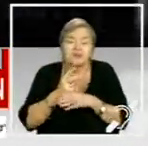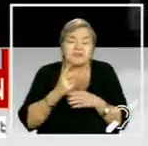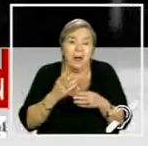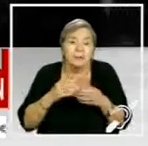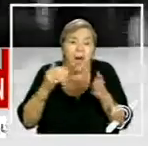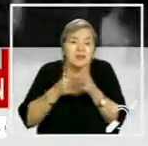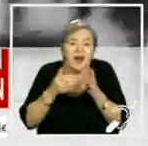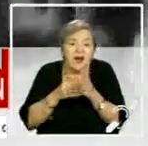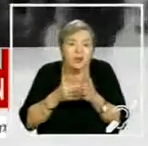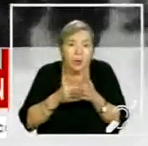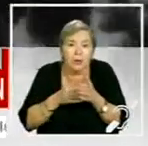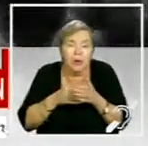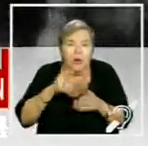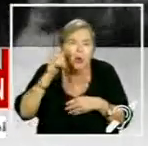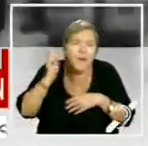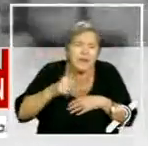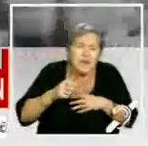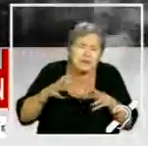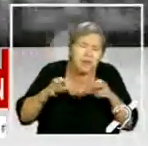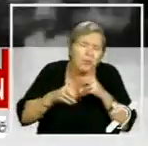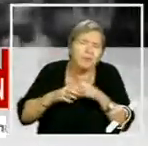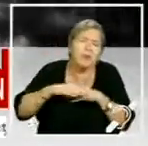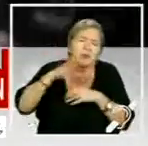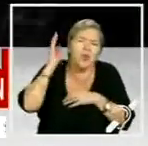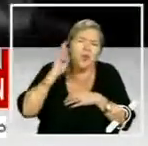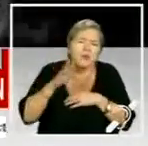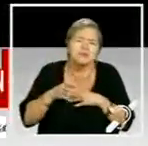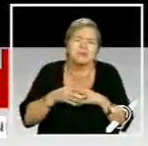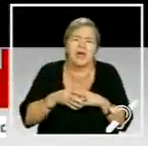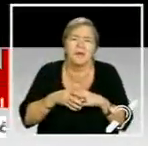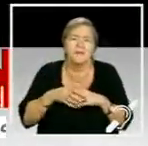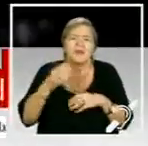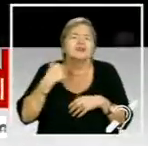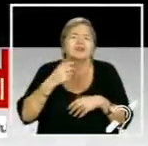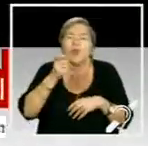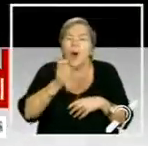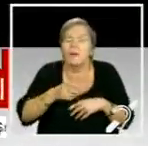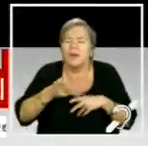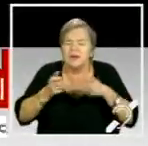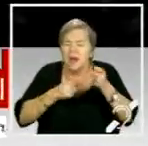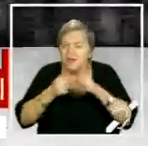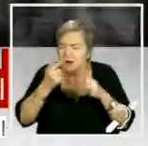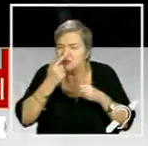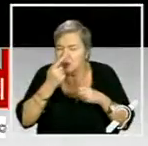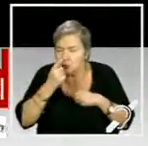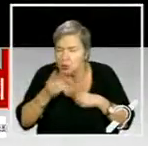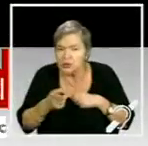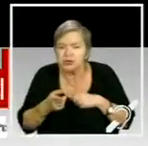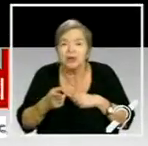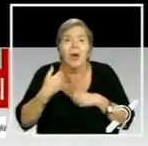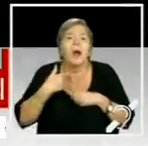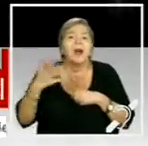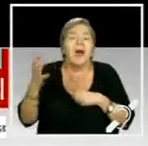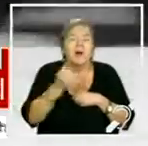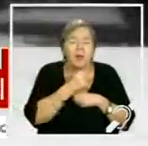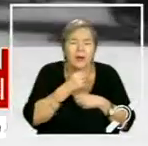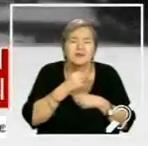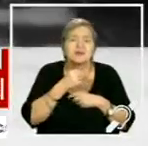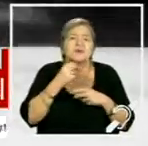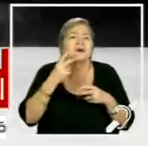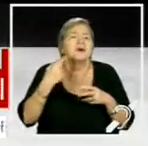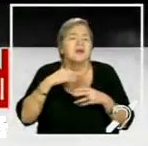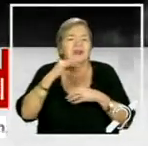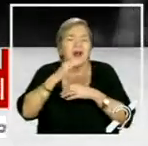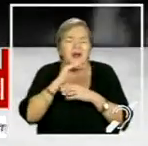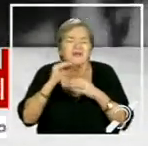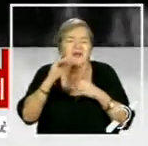o mulțime de sancțiuni și cu foarte multe active ale oligarhilor ruși care sunt indisponibilizate atât pe teritoriul Uniunii Europene,